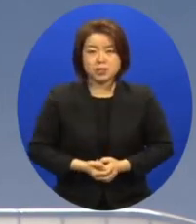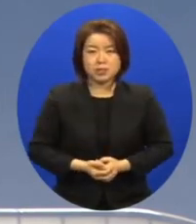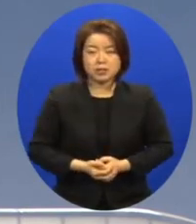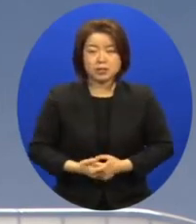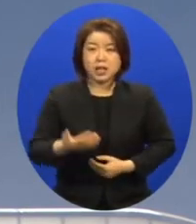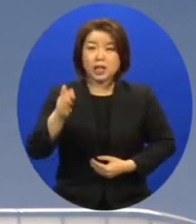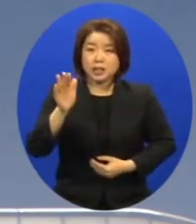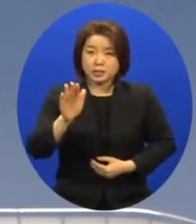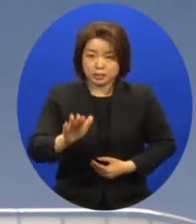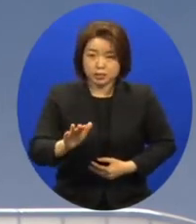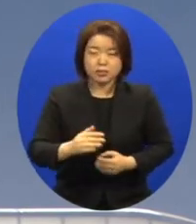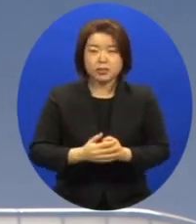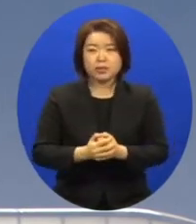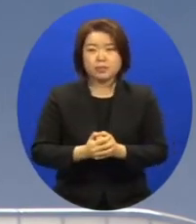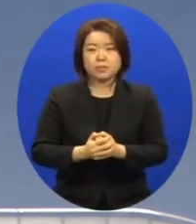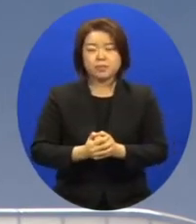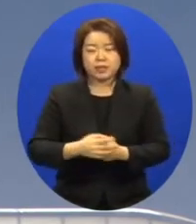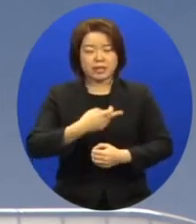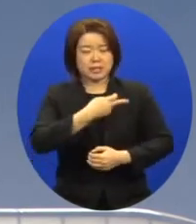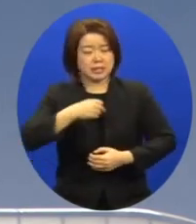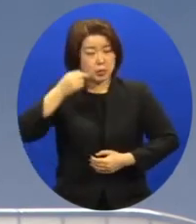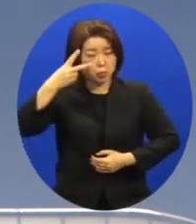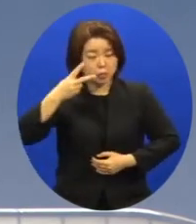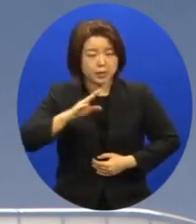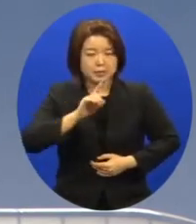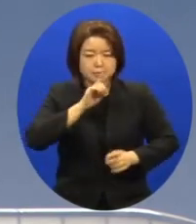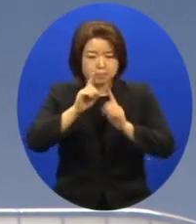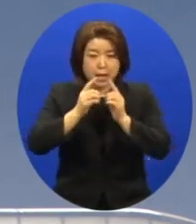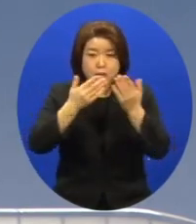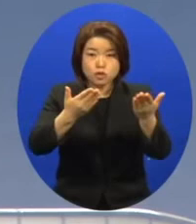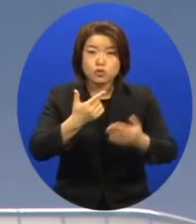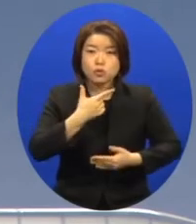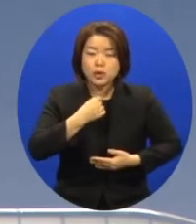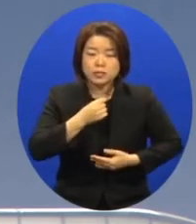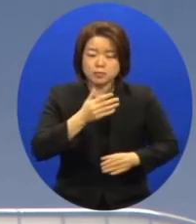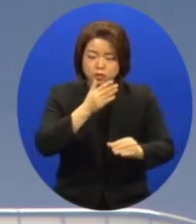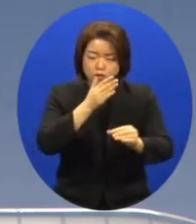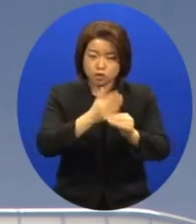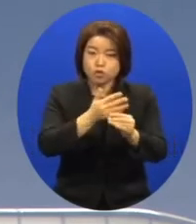그런데 사도 바울이 말해 를 와는 진정한 핵심은